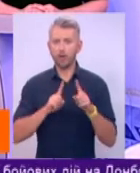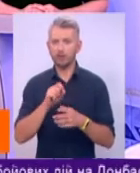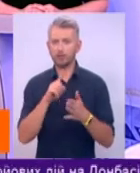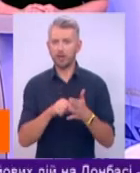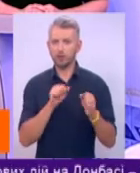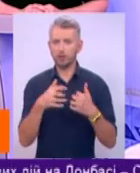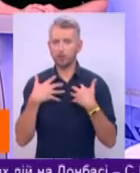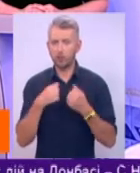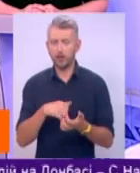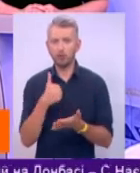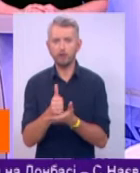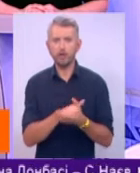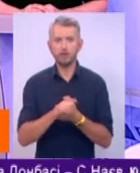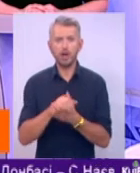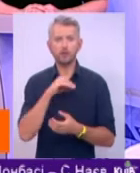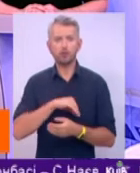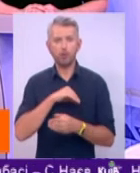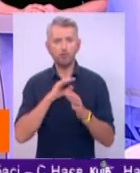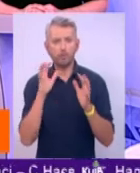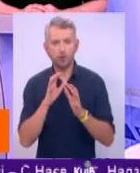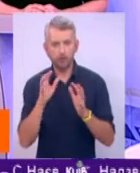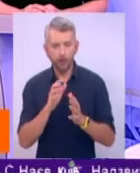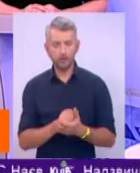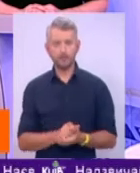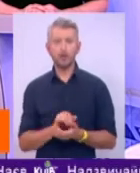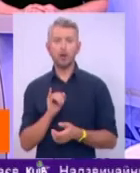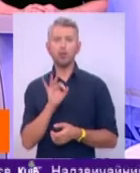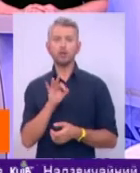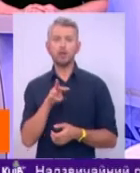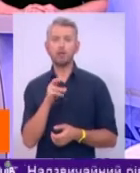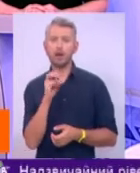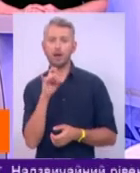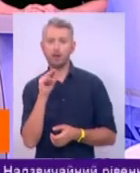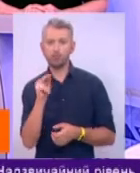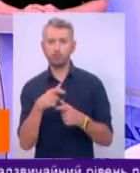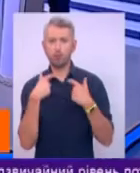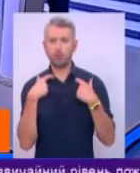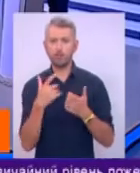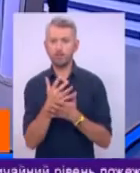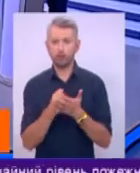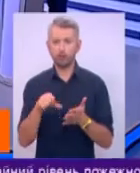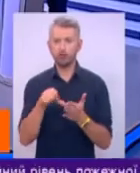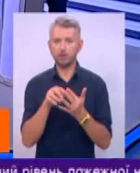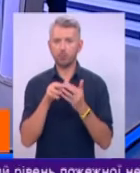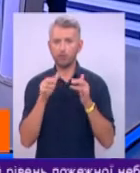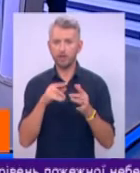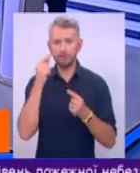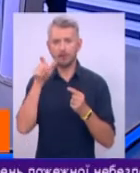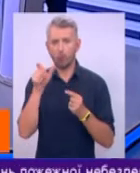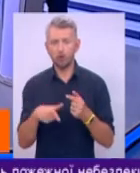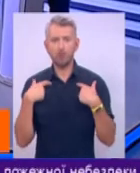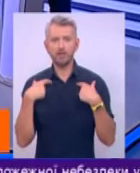питань охорони здоров'я, голова Асоціації духовного піклування. Та Олександр Макаревич, полковник запасу, учасник бойових дій, психолог,